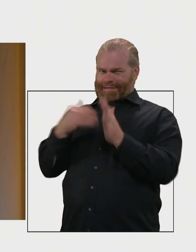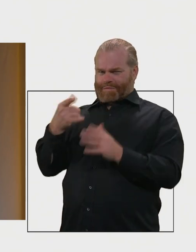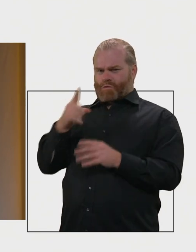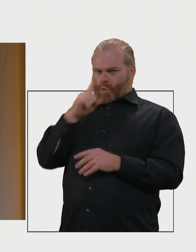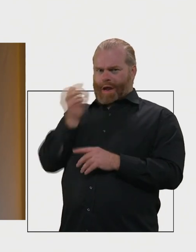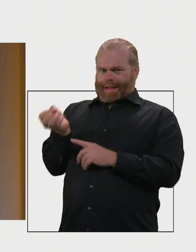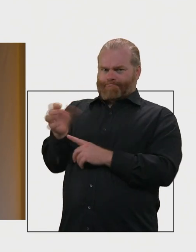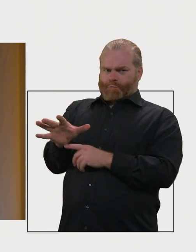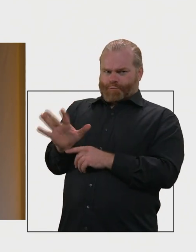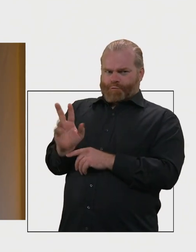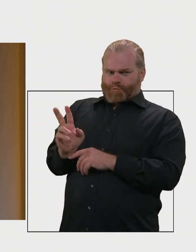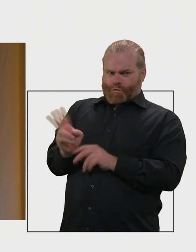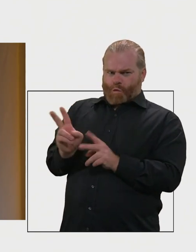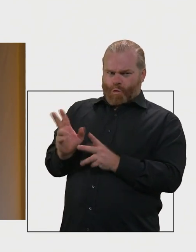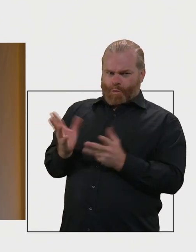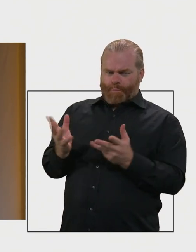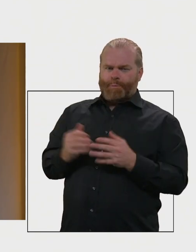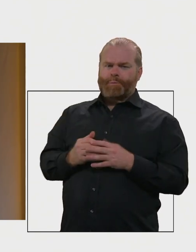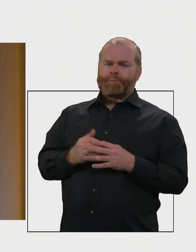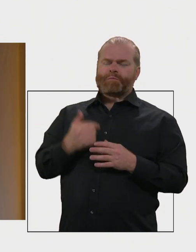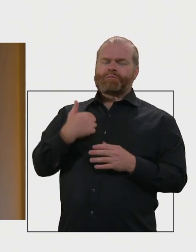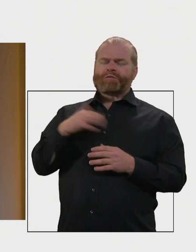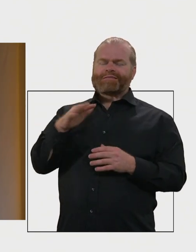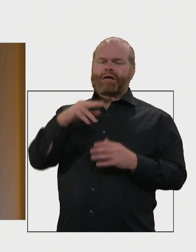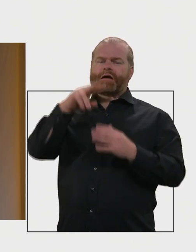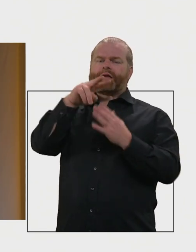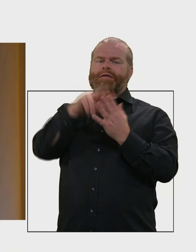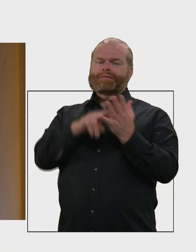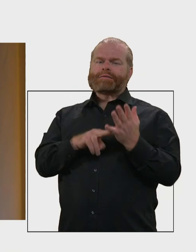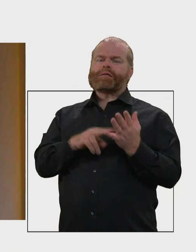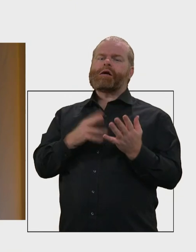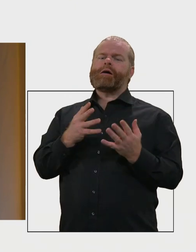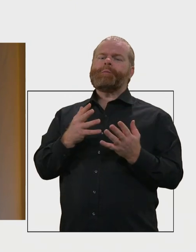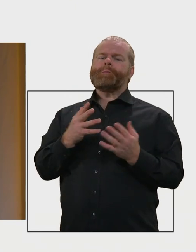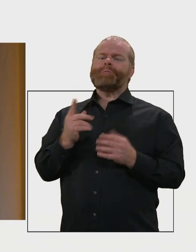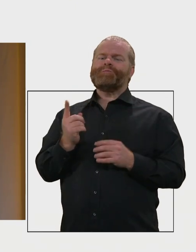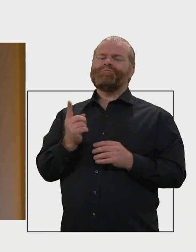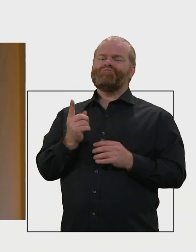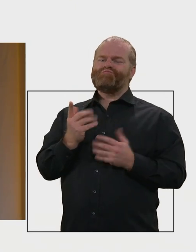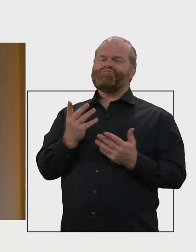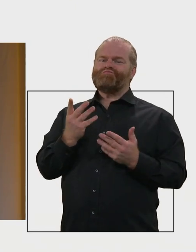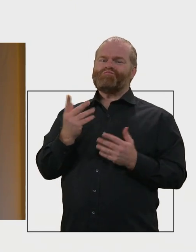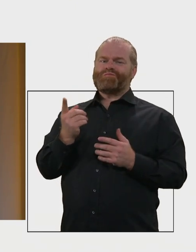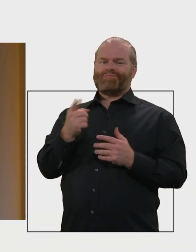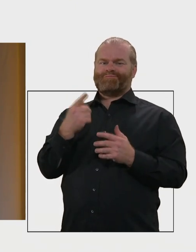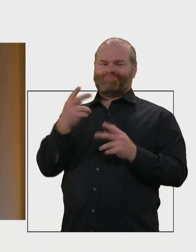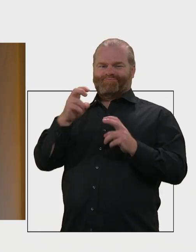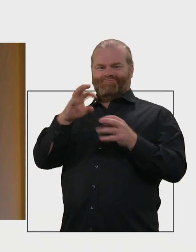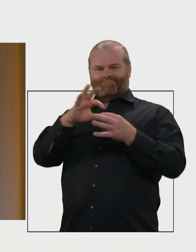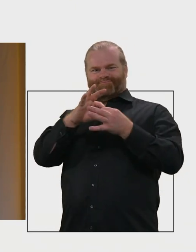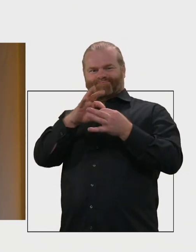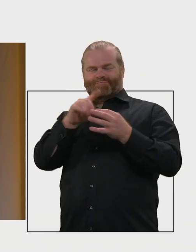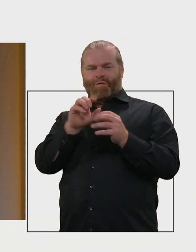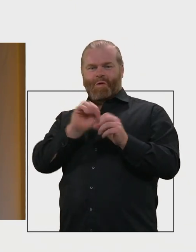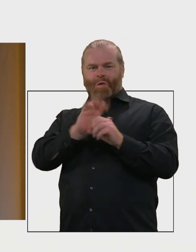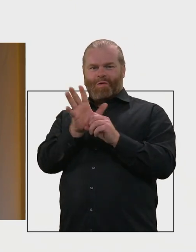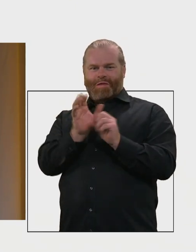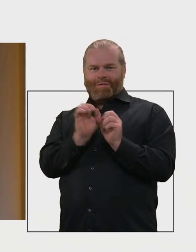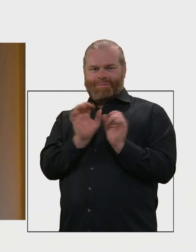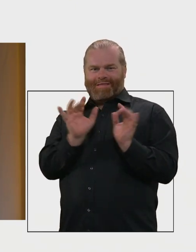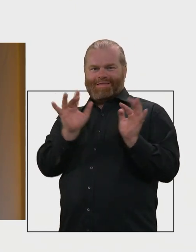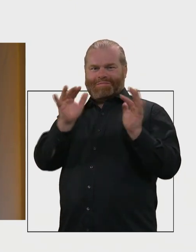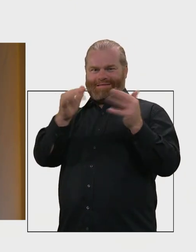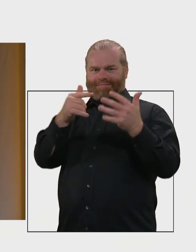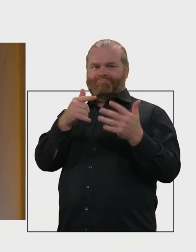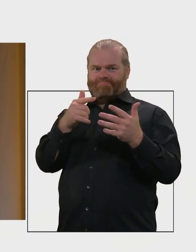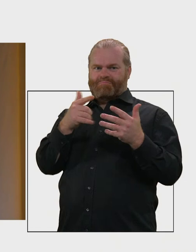Was ich auch gelesen habe, ist natürlich, wir haben jetzt gerade im Zuge dieser ganzen Pandemie-Geschichte auch ein bisschen das Problem, wenn wir über Tasten sprechen, was